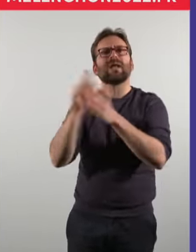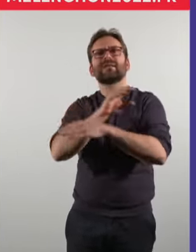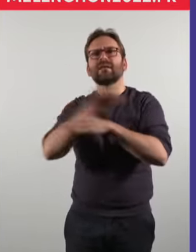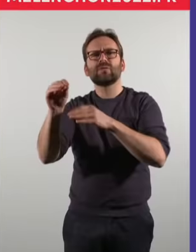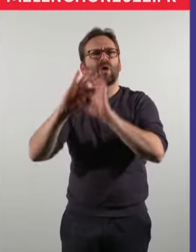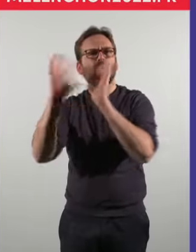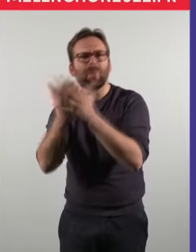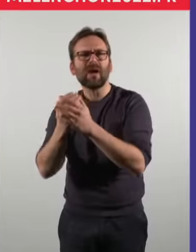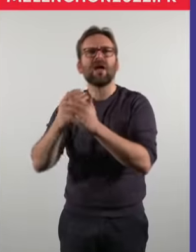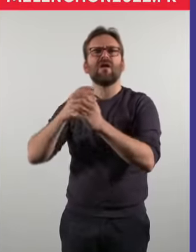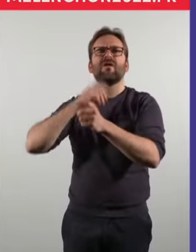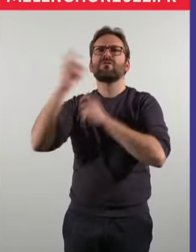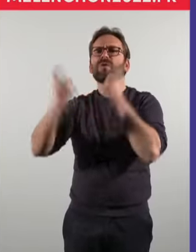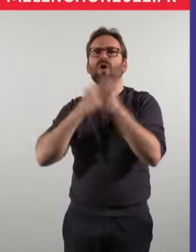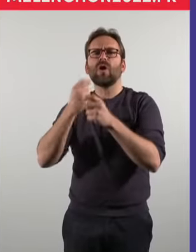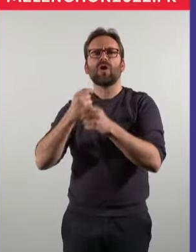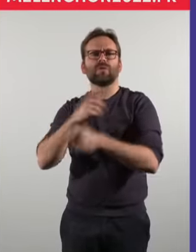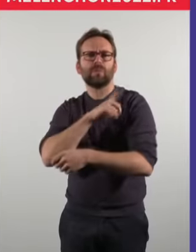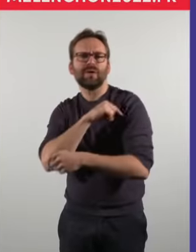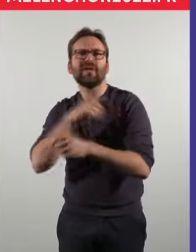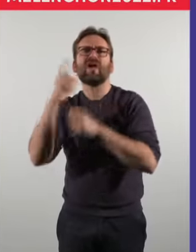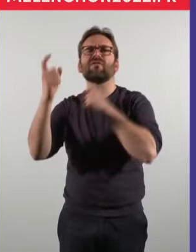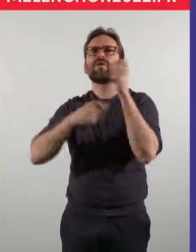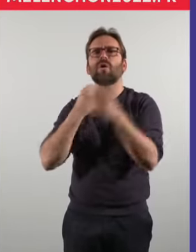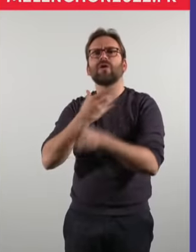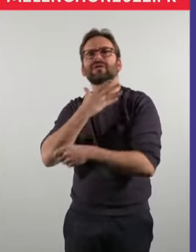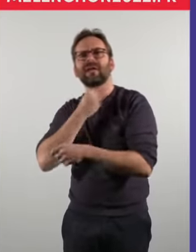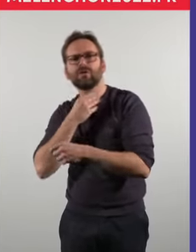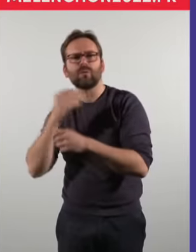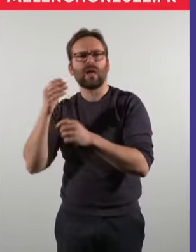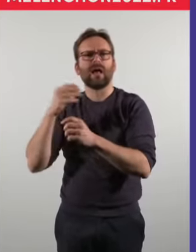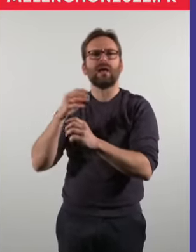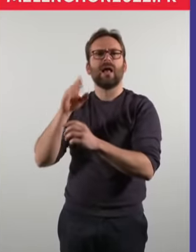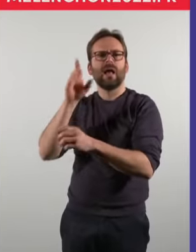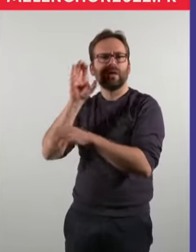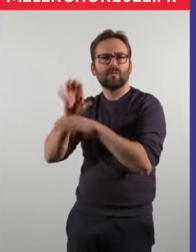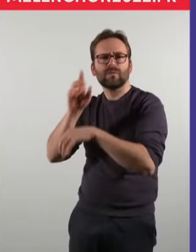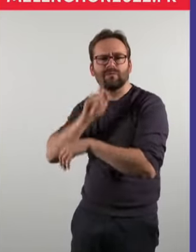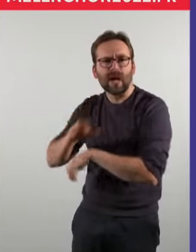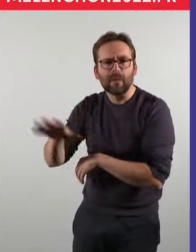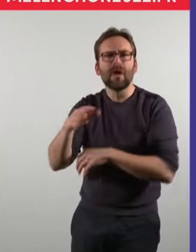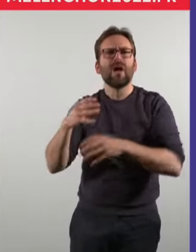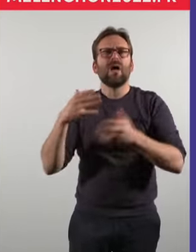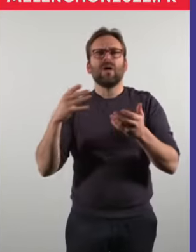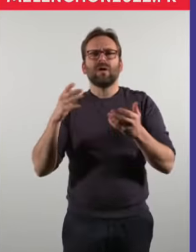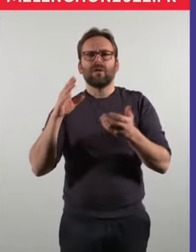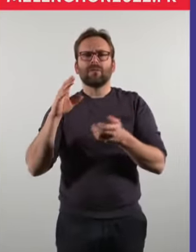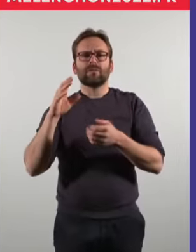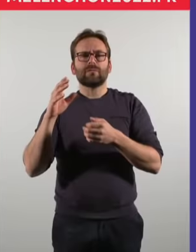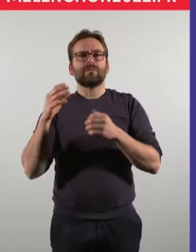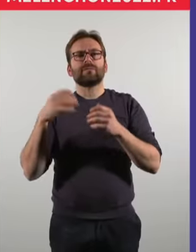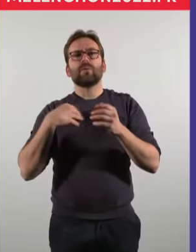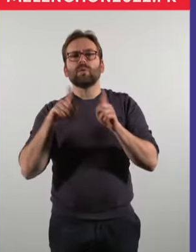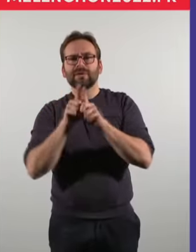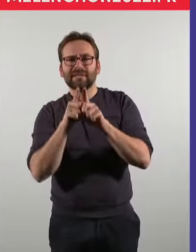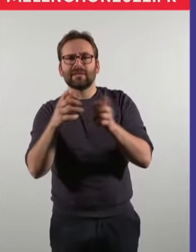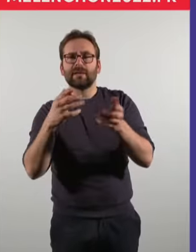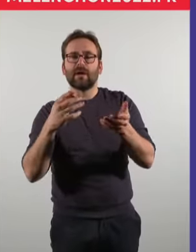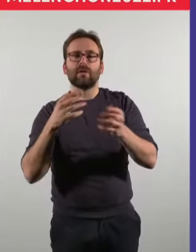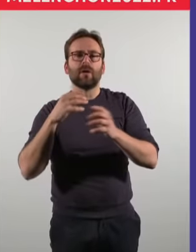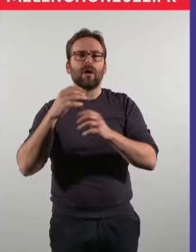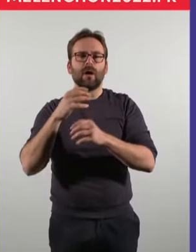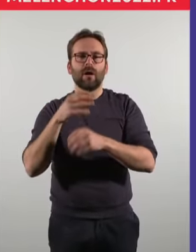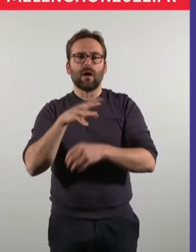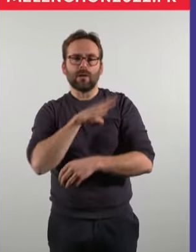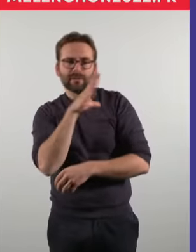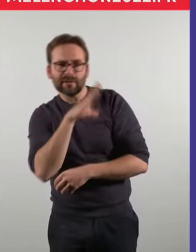violences policières, contre les violences sexuelles et sexistes, les batailles des enseignants, des soignants, des magistrats qui luttent